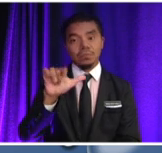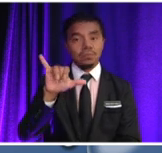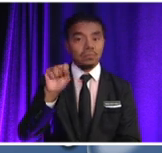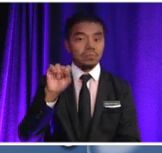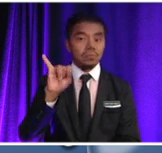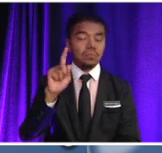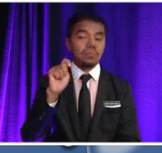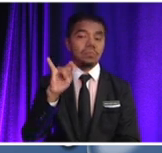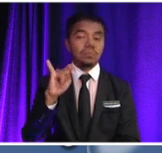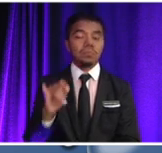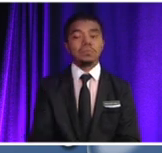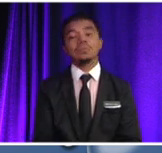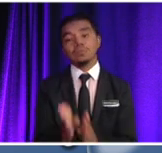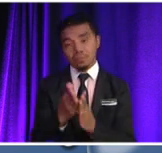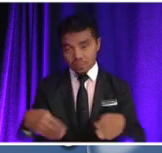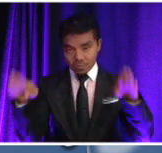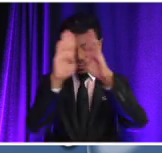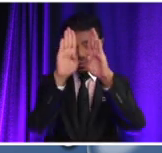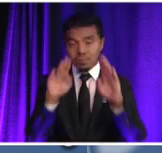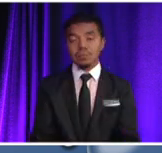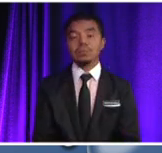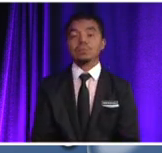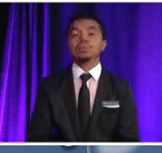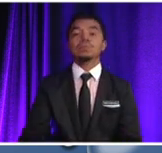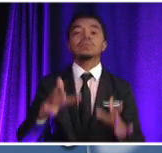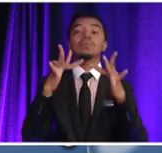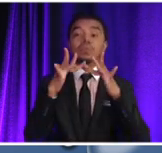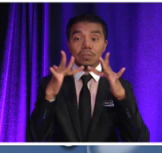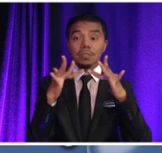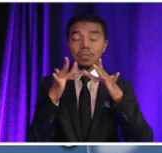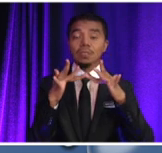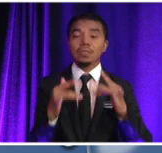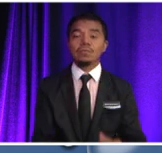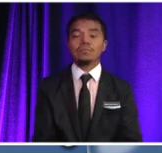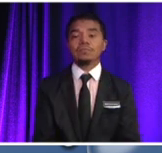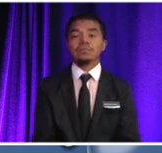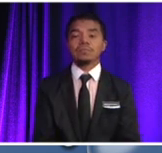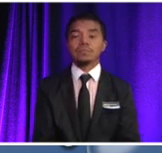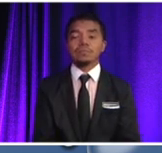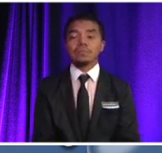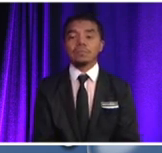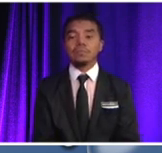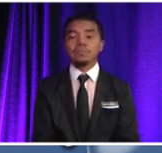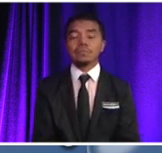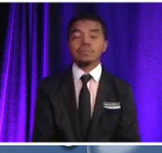dalam bentuk berita atau Rencana melalui media massa media massa nih contohnya macam